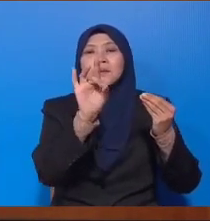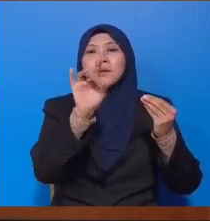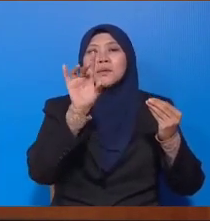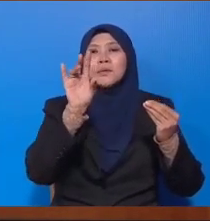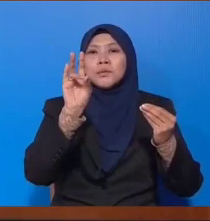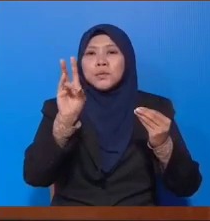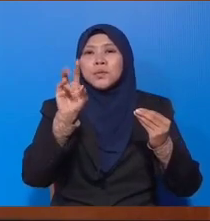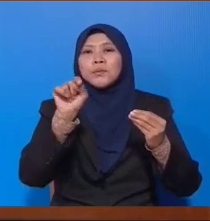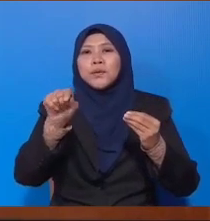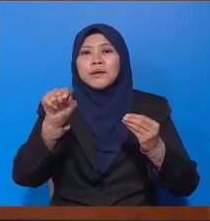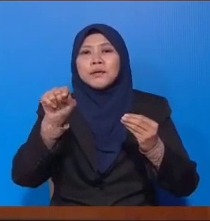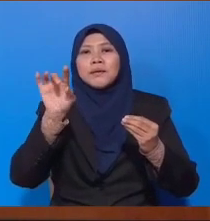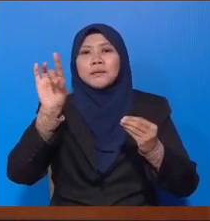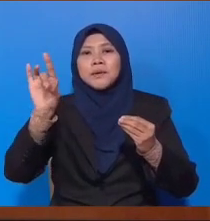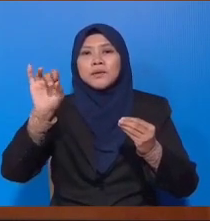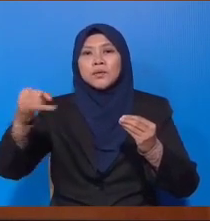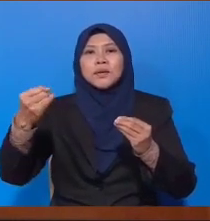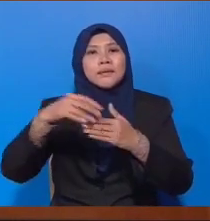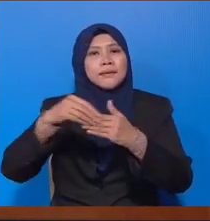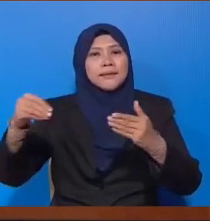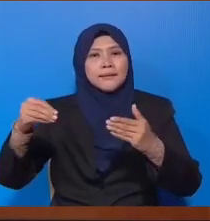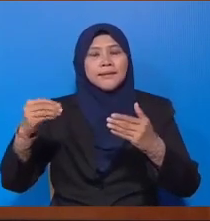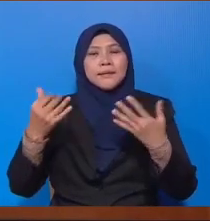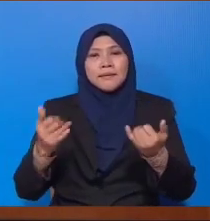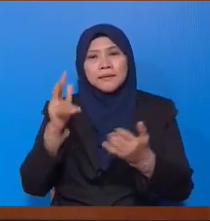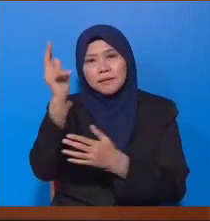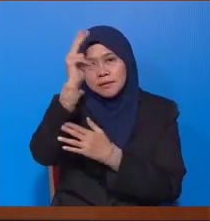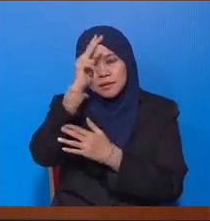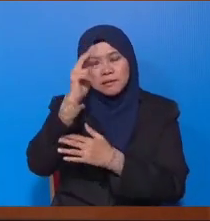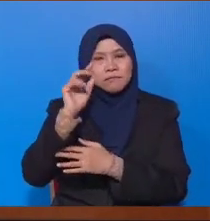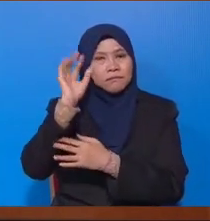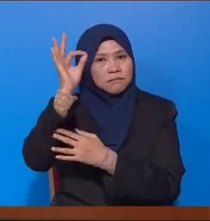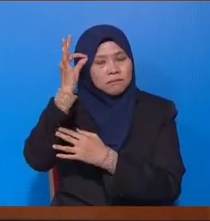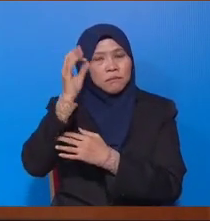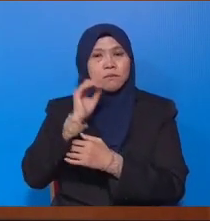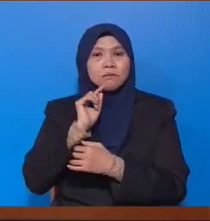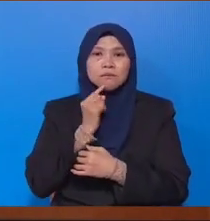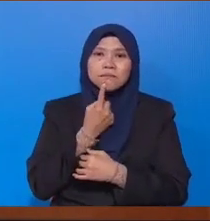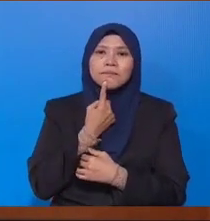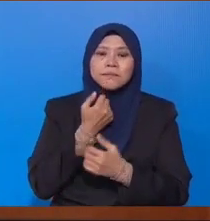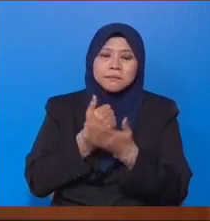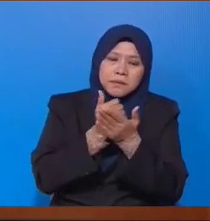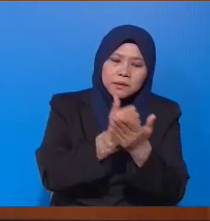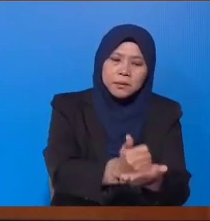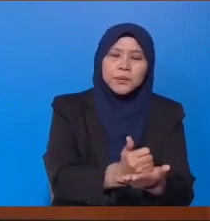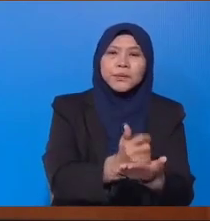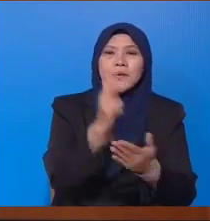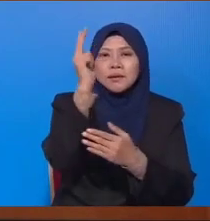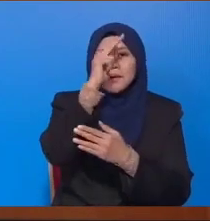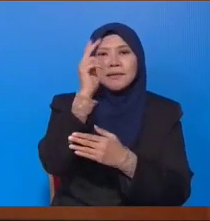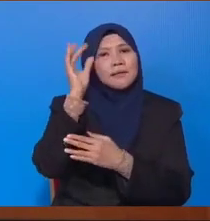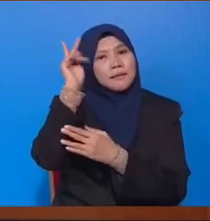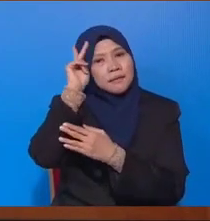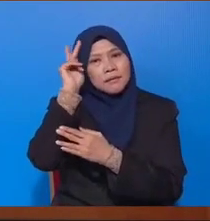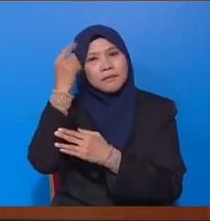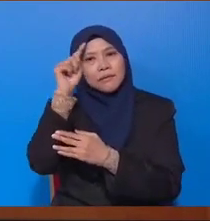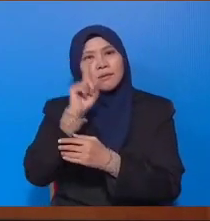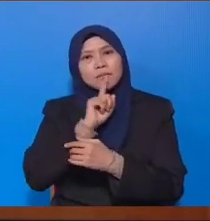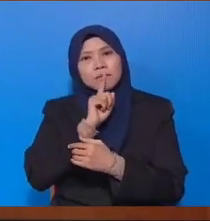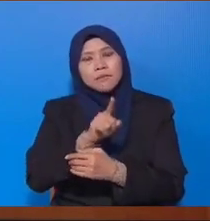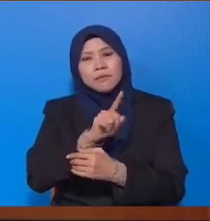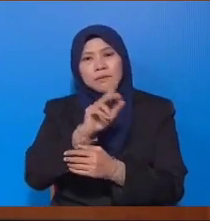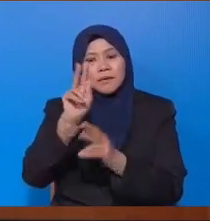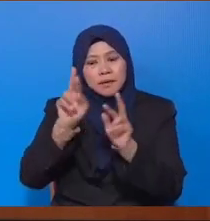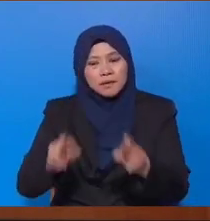8072 juta game ini menunjukkan kerajaan pusat begitu serius untuk membantu kerajaan dari Kelantan dalam Museum Asti kan